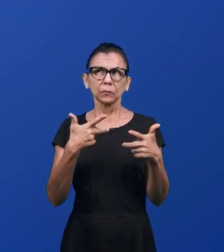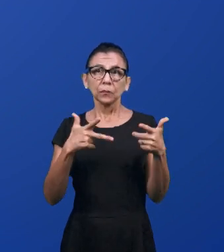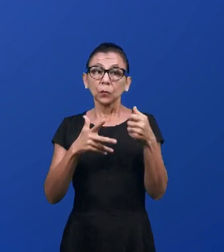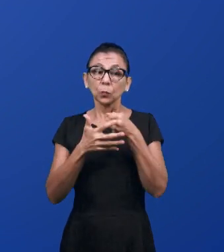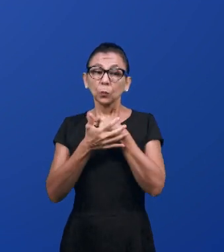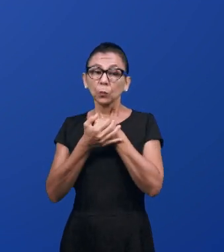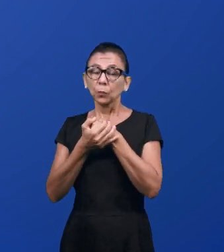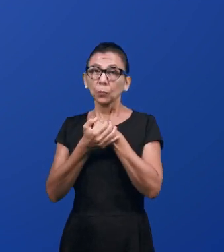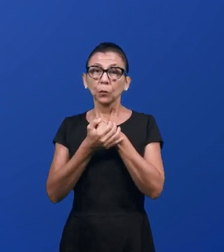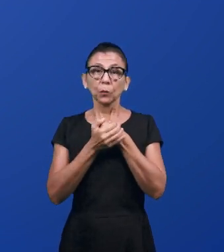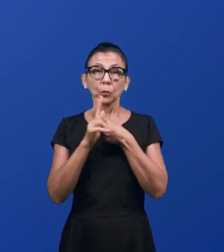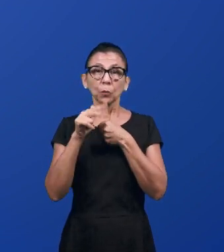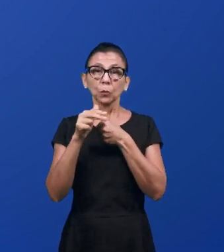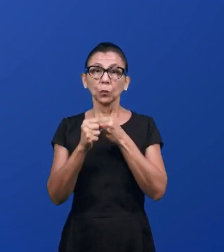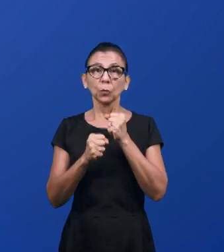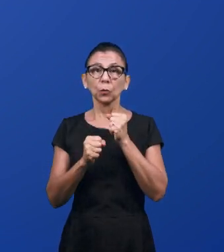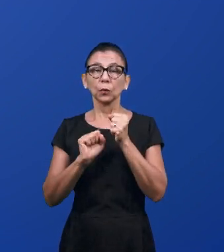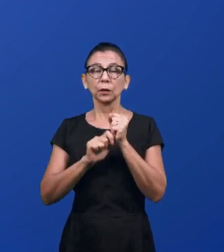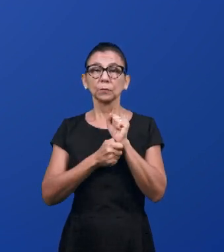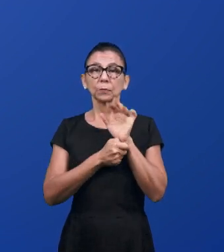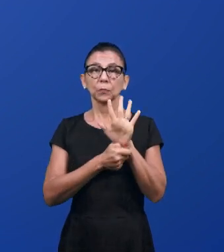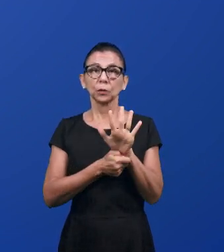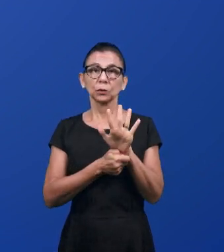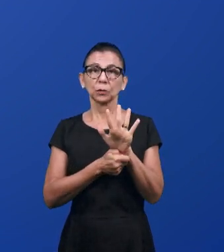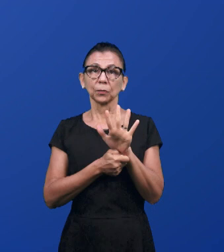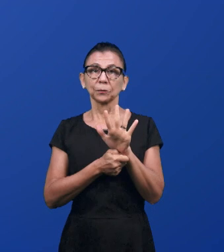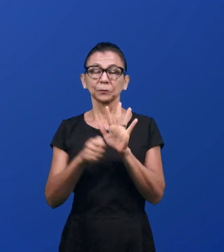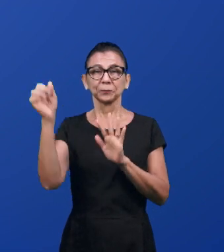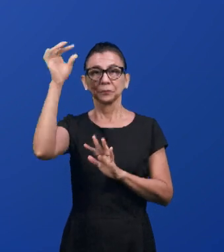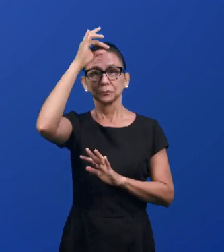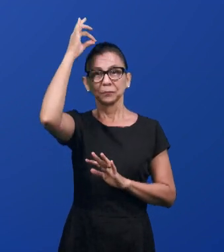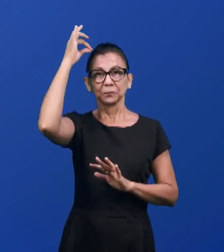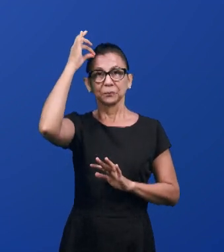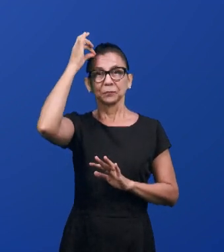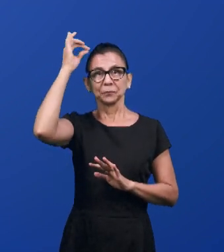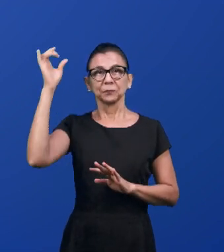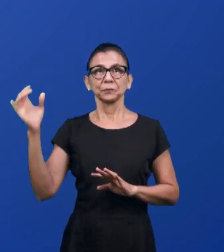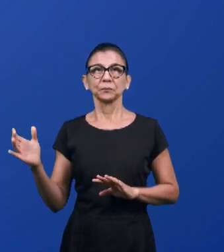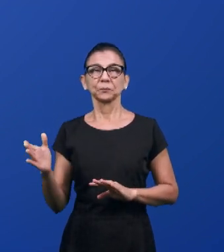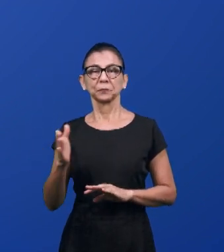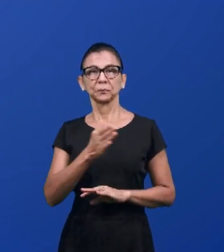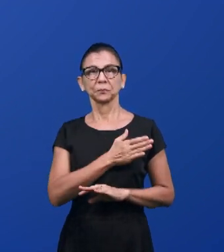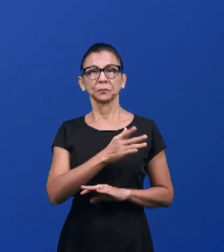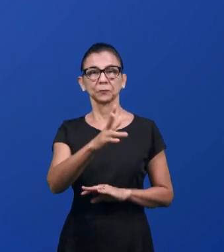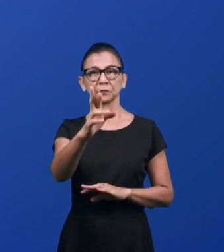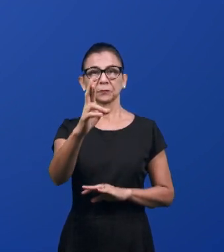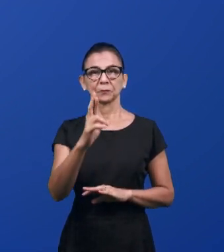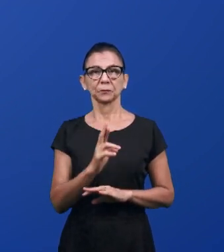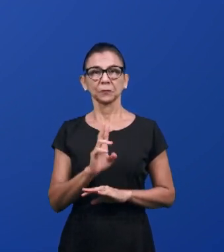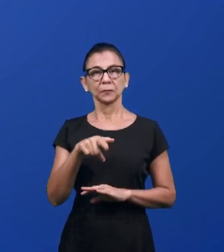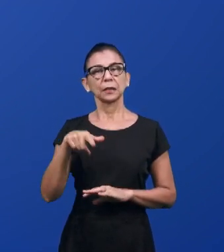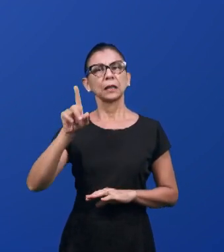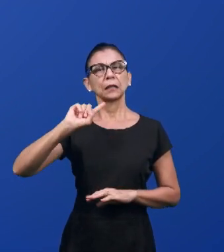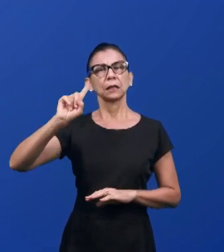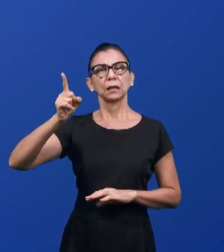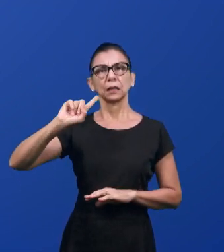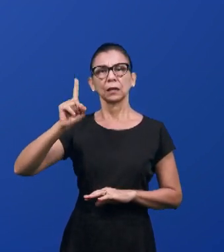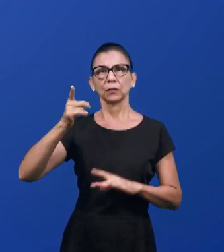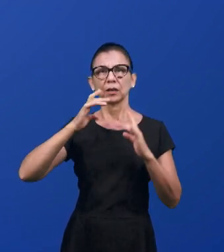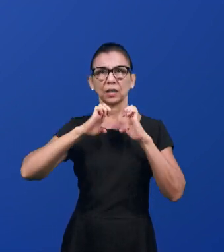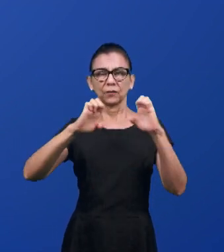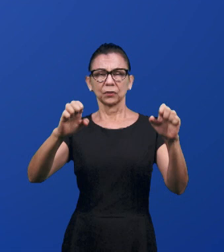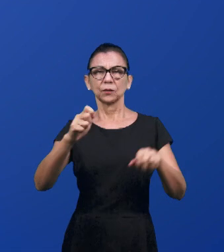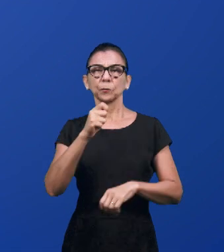ce qui n'a pas été révélé par le Saint-Esprit. La paix du Seigneur Jésus. La réponse est non. C'est l'évangile,